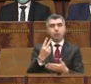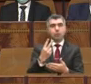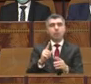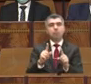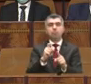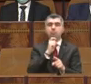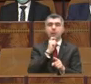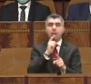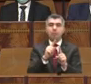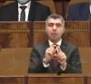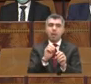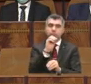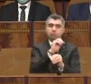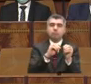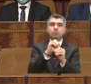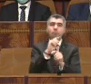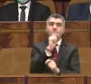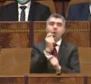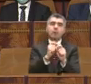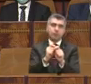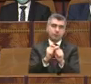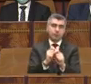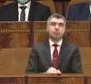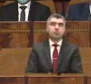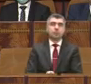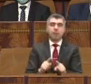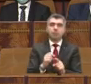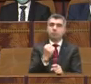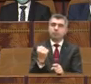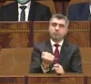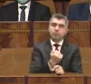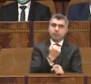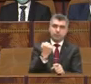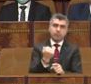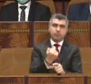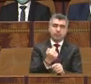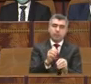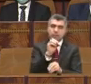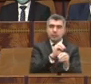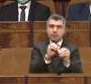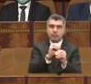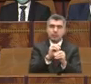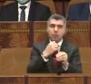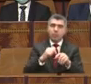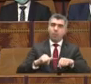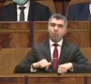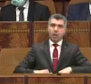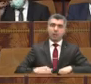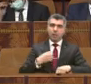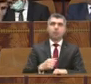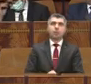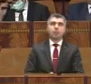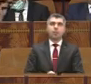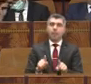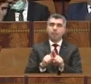الدراسه الطوبوغرافيه، يعني كاين واحد التاخر ديال الانجاز كبير السيد الوزير، وحنا